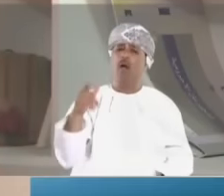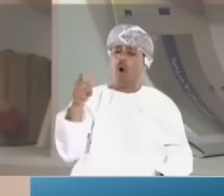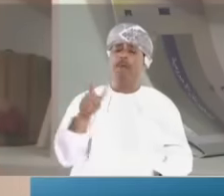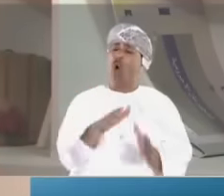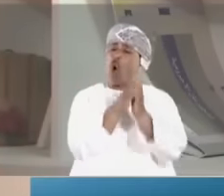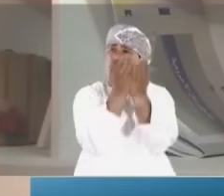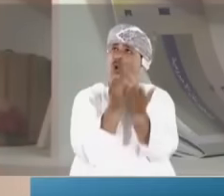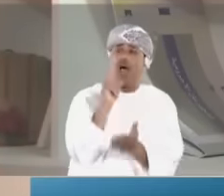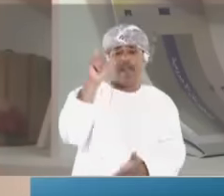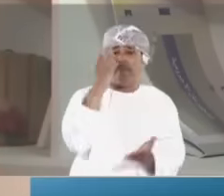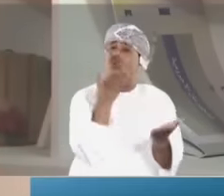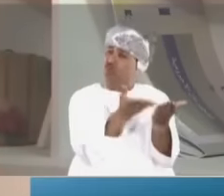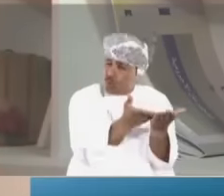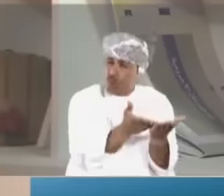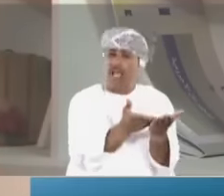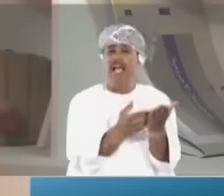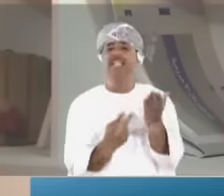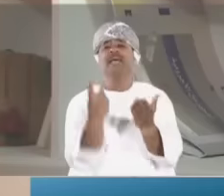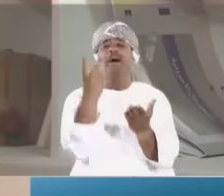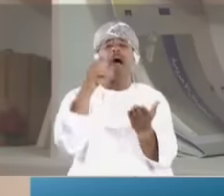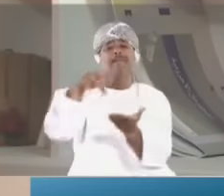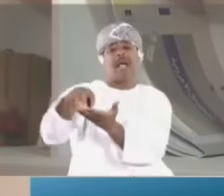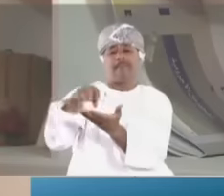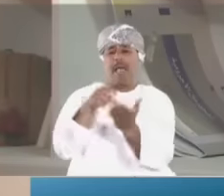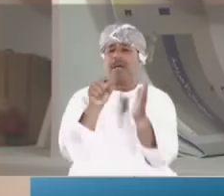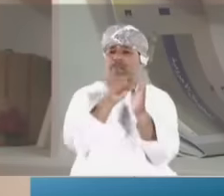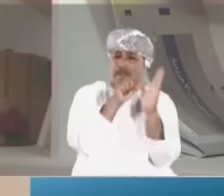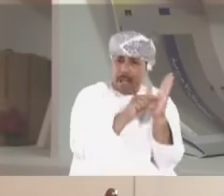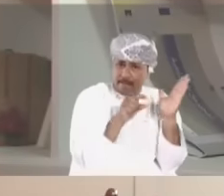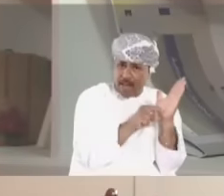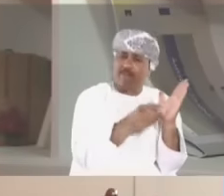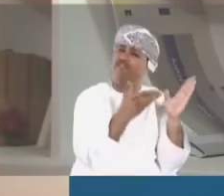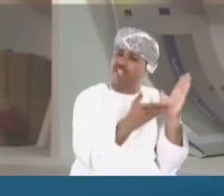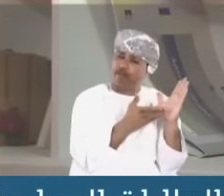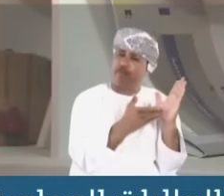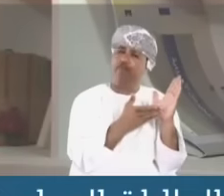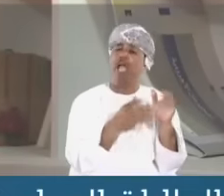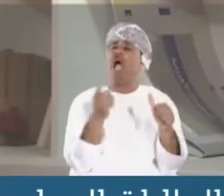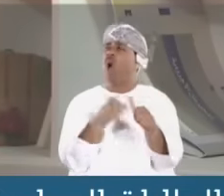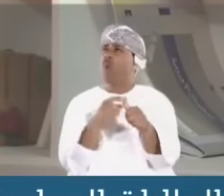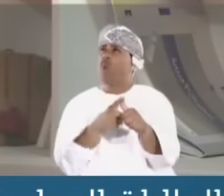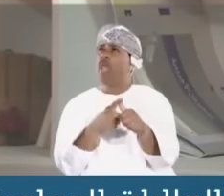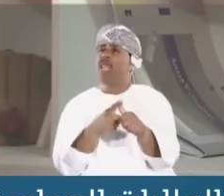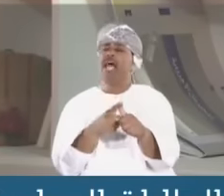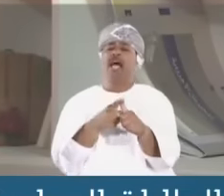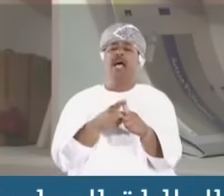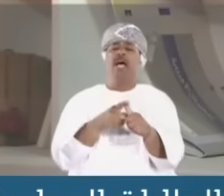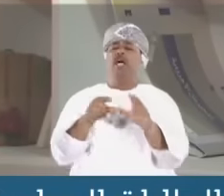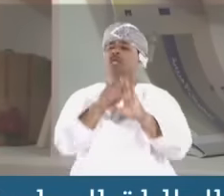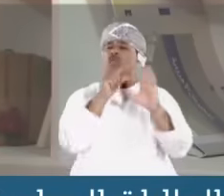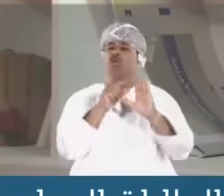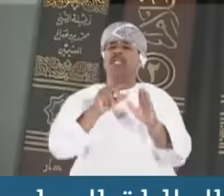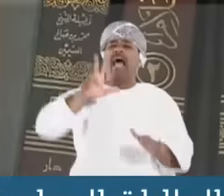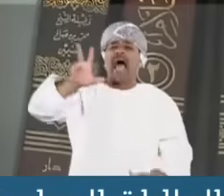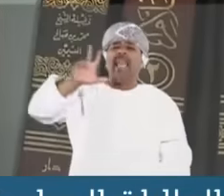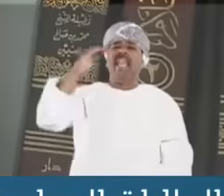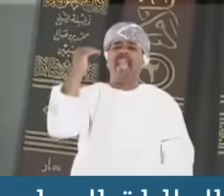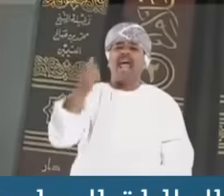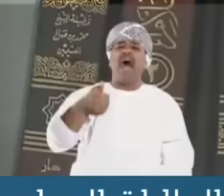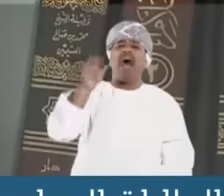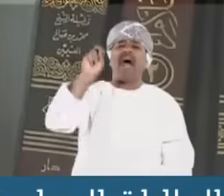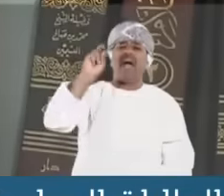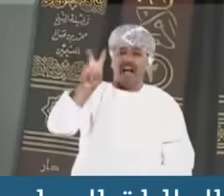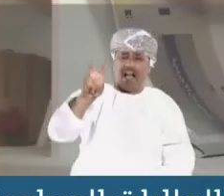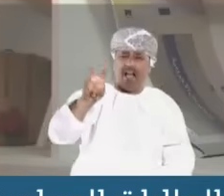في القرآن الكريم في 7 مواضع، أبرزها في سورة الحاقة. وقد ذكرها إمام